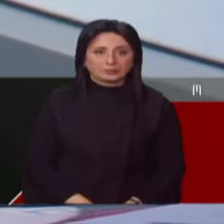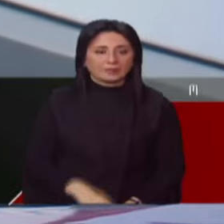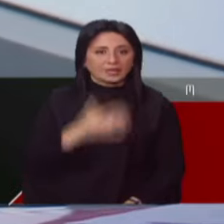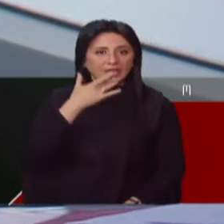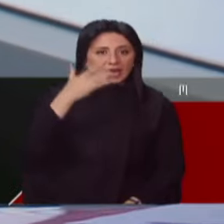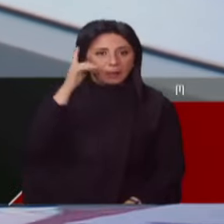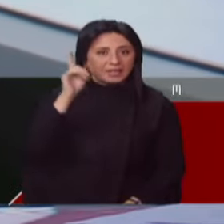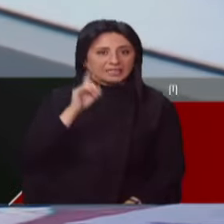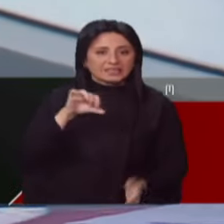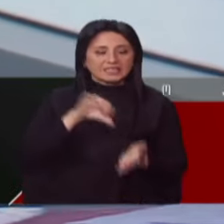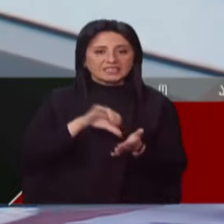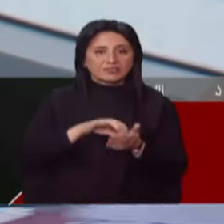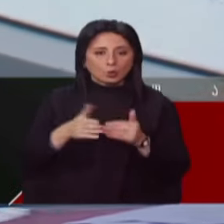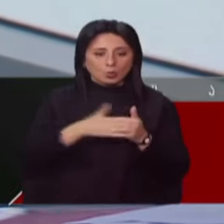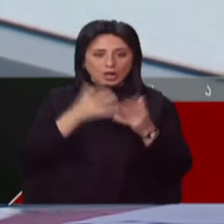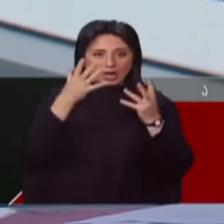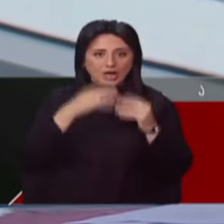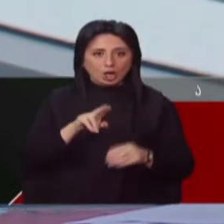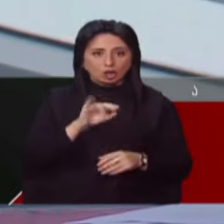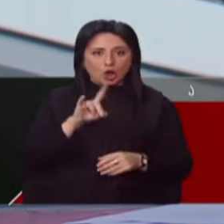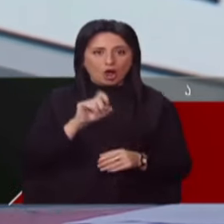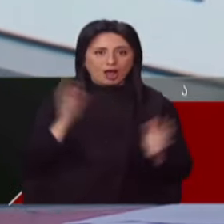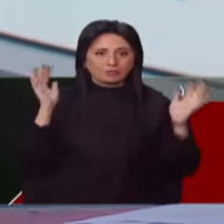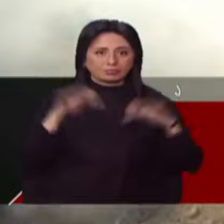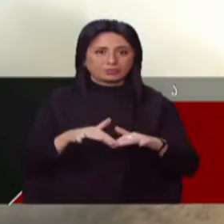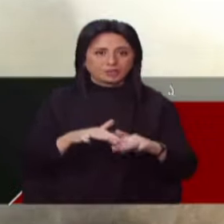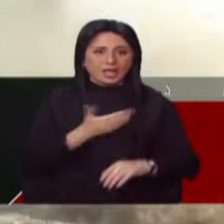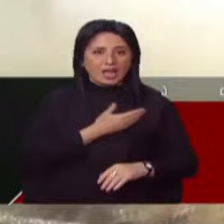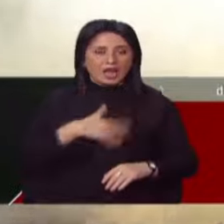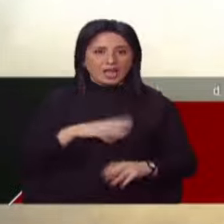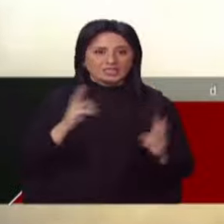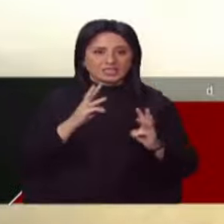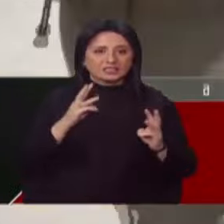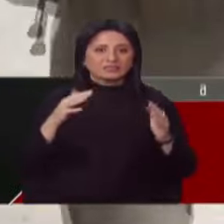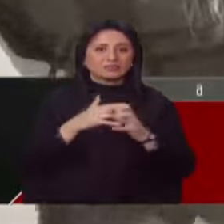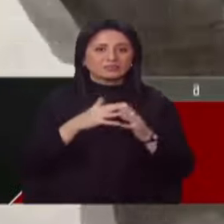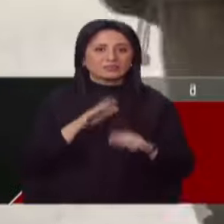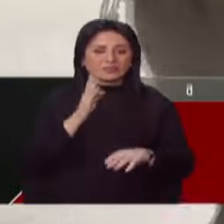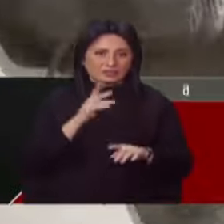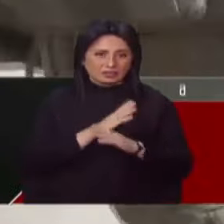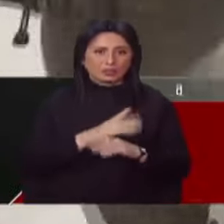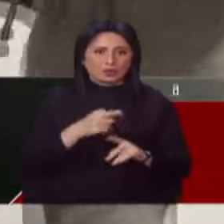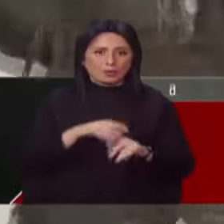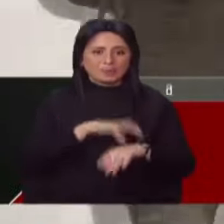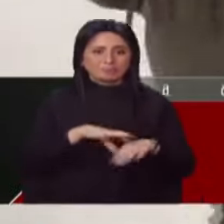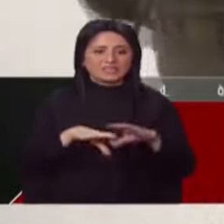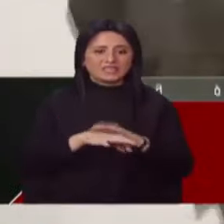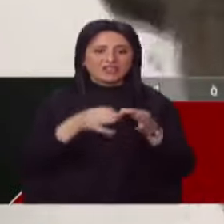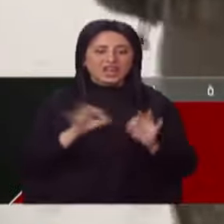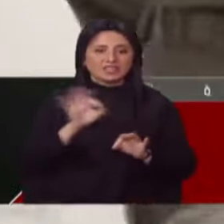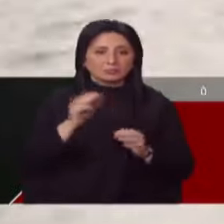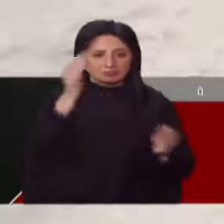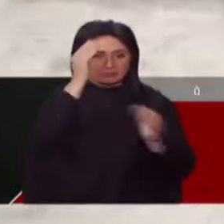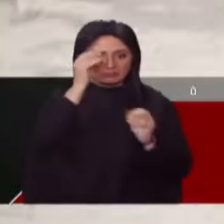ამერკის და ისრაელის წარმომადგენლებიუახლოეს დღებში დოჰში შეიკრიბებიან სადაც ღაზაში ცეცხლის შეწყვეისა და მძევლების გათავისუფლების შესახებ